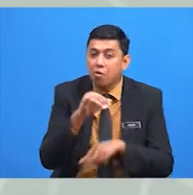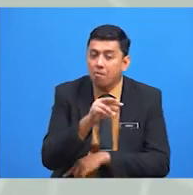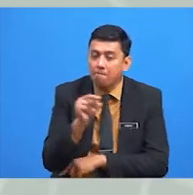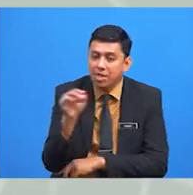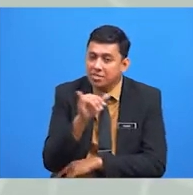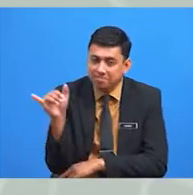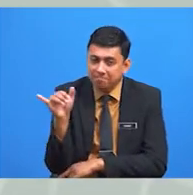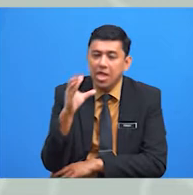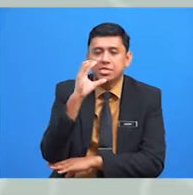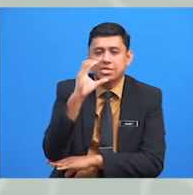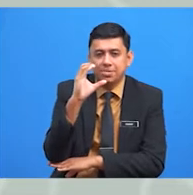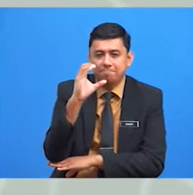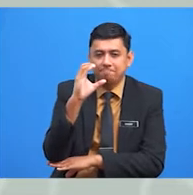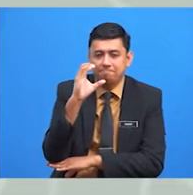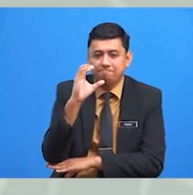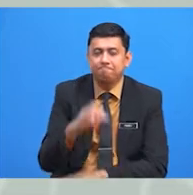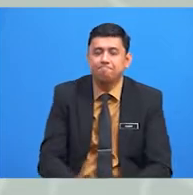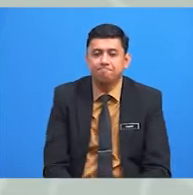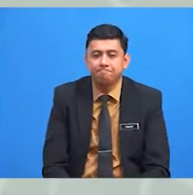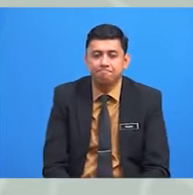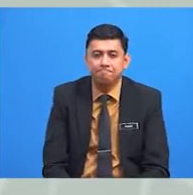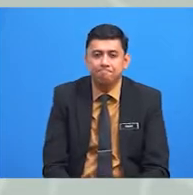Jawapannya C.